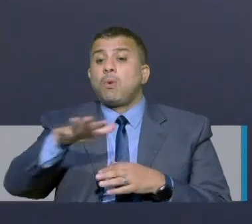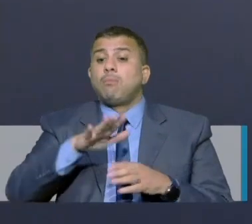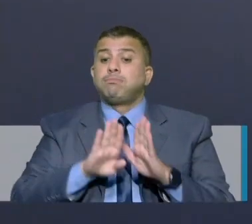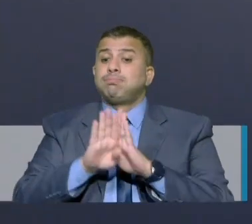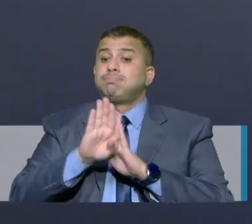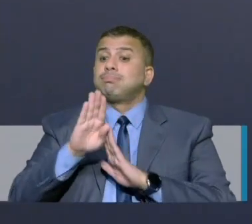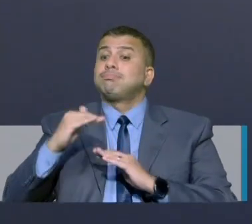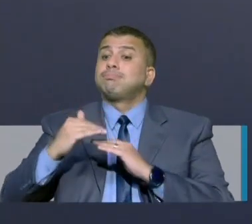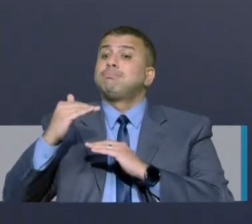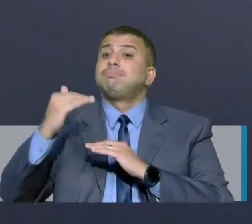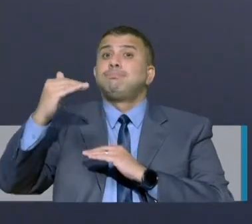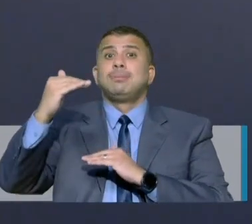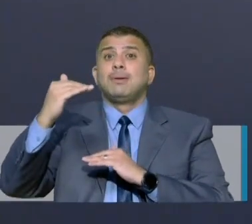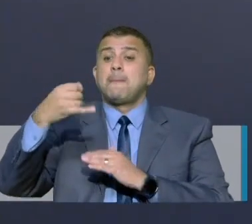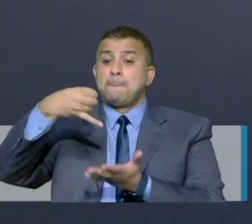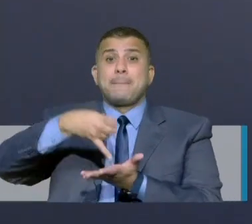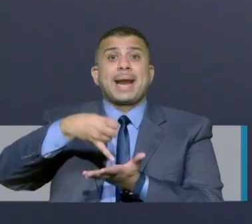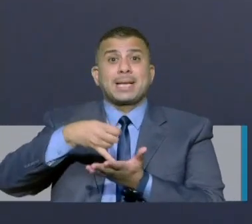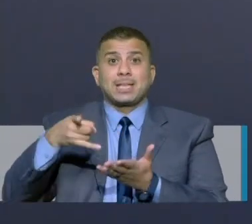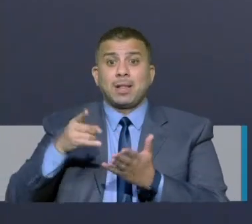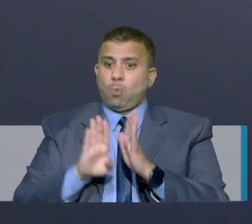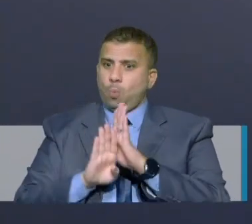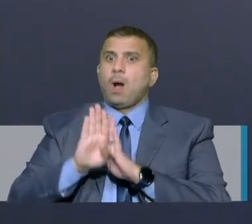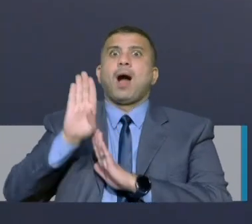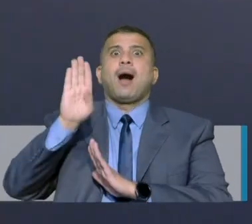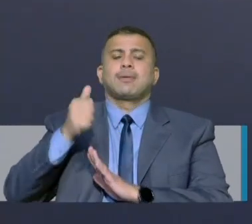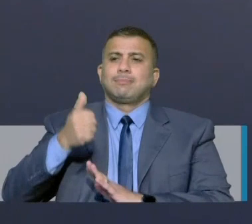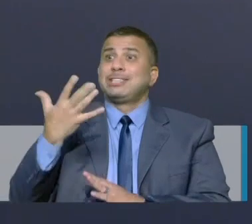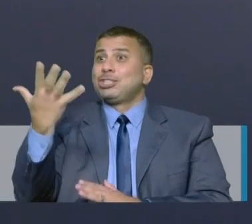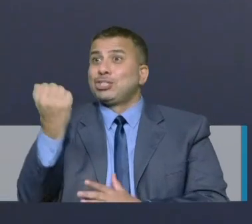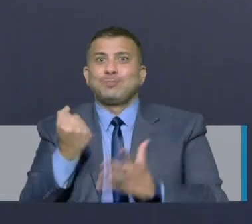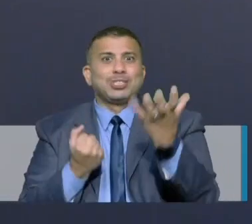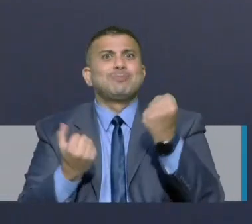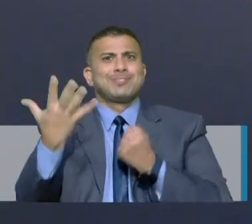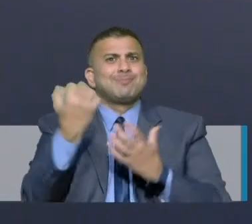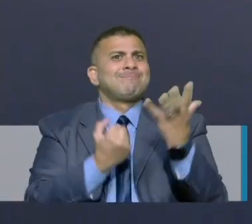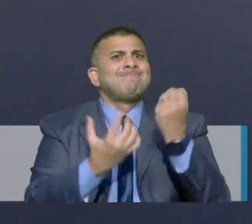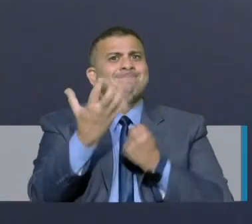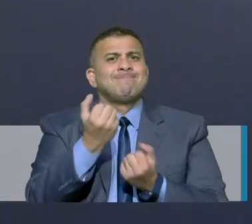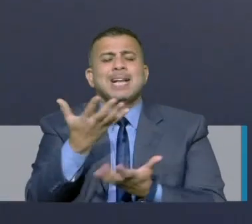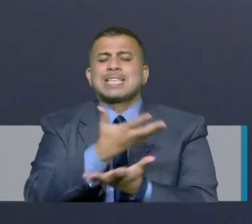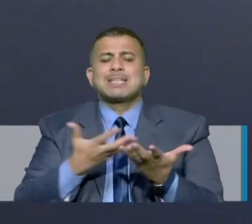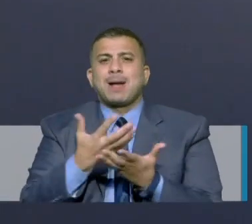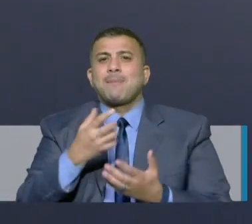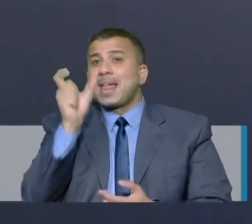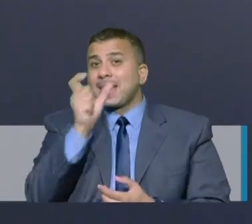الأصعدة تجعلها مركزاً واعداً لجذب الاستثمارات من إيطاليا